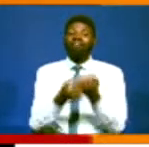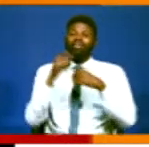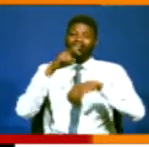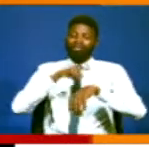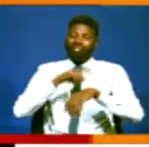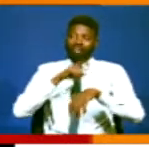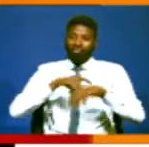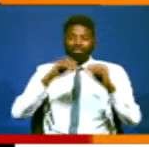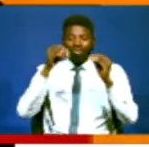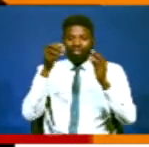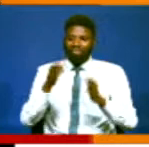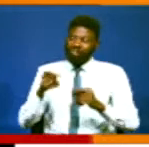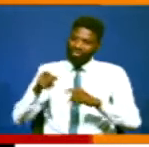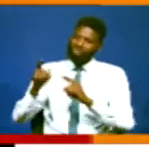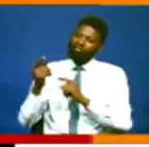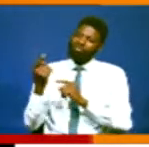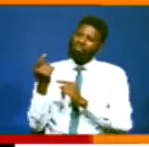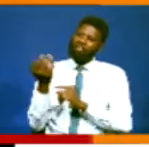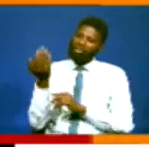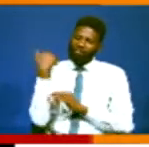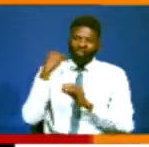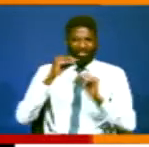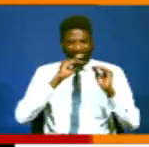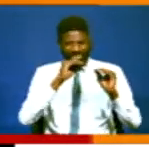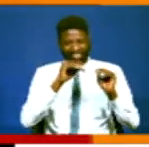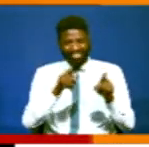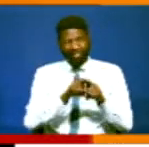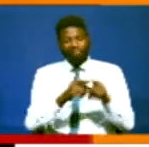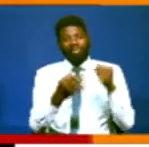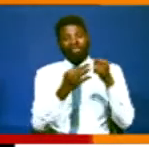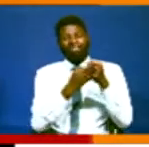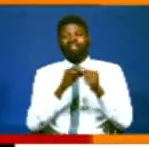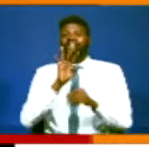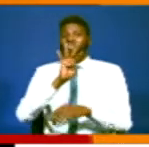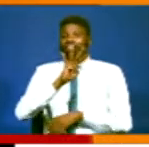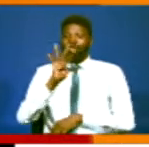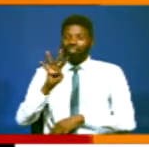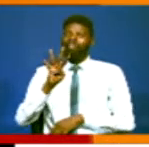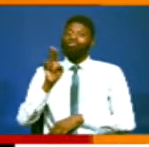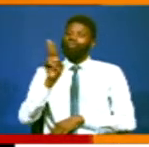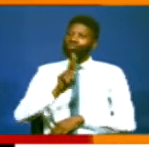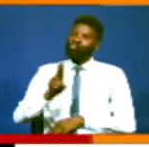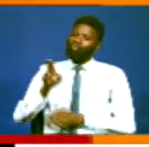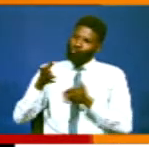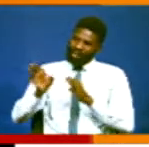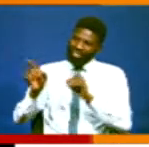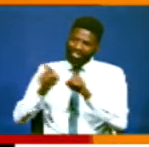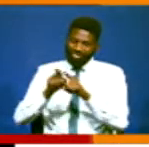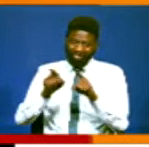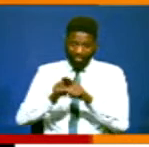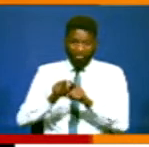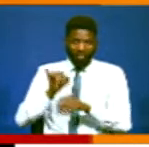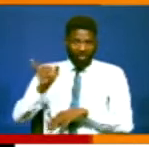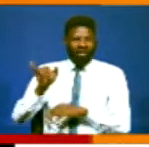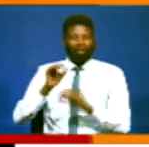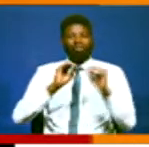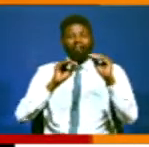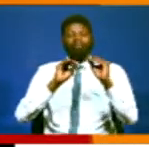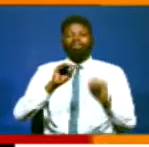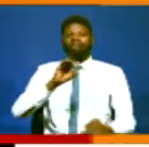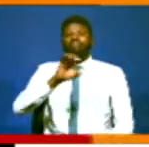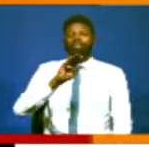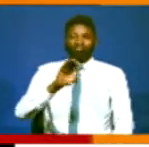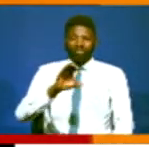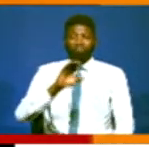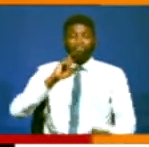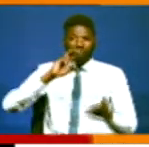kufunza jinsi anavyofunza katika mtaala wa 844 anaingia na hizo mbinu kufunza mtaala wa CBC. Kwa hivyo itakuwa ni kwamba CBC